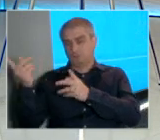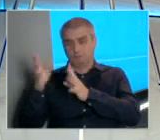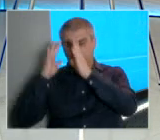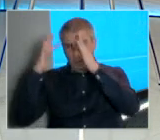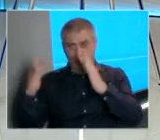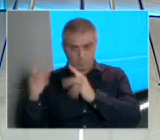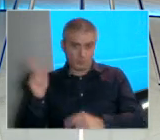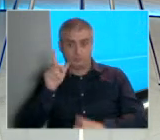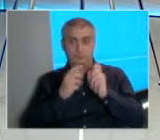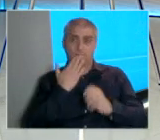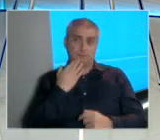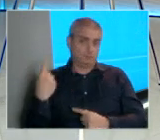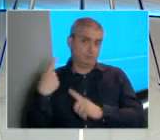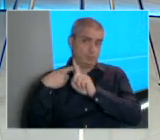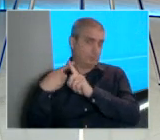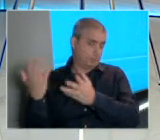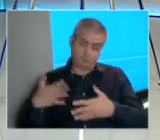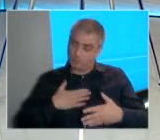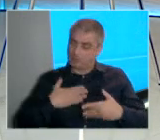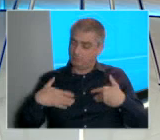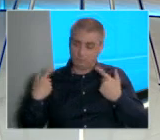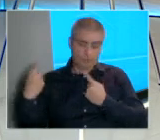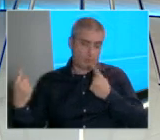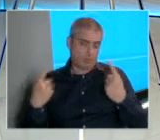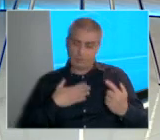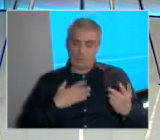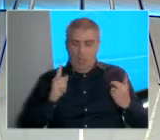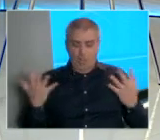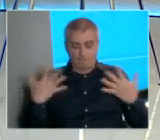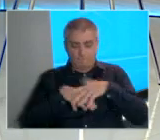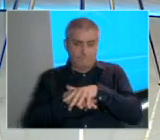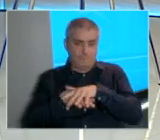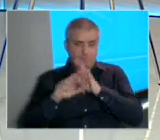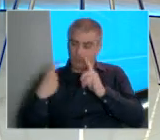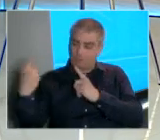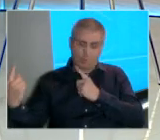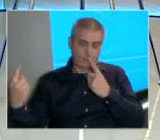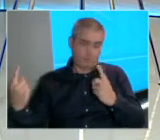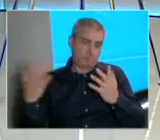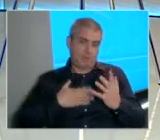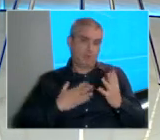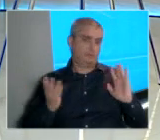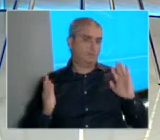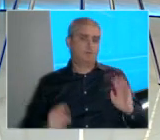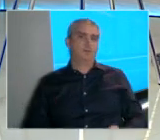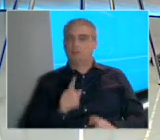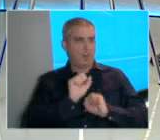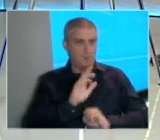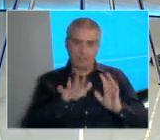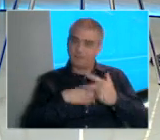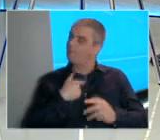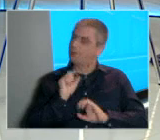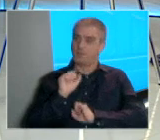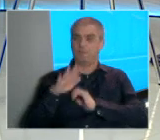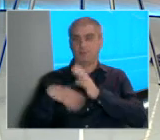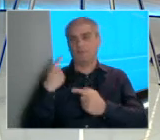ויש גם אזרחים ישראלים נוצרים, יש להם חג שמח, וכל אחד עם החג שלו. לא חייבים לערבב, ואפשר לציין כל אחד לחוג. אתה לא בעד ערבוב. אני לא בעד ערבוב,